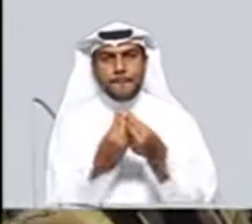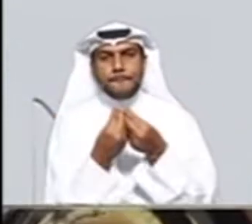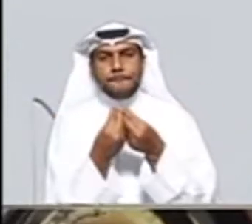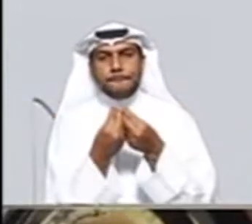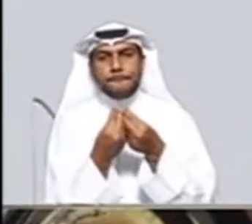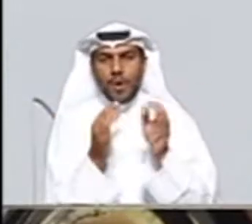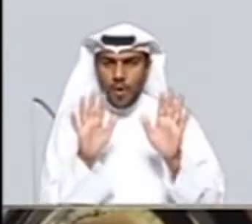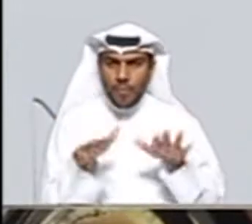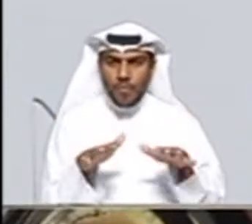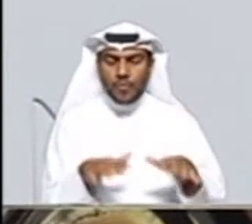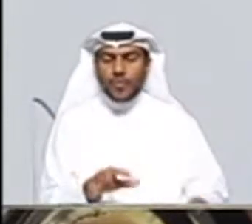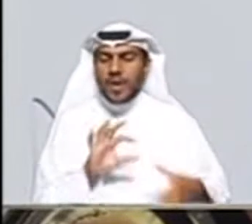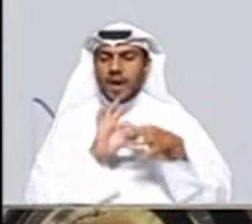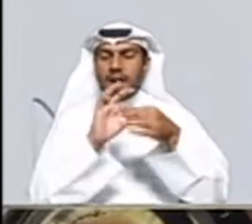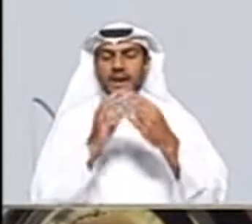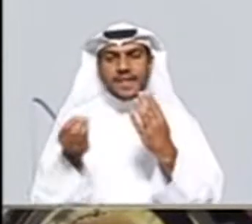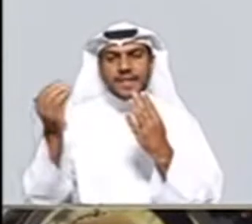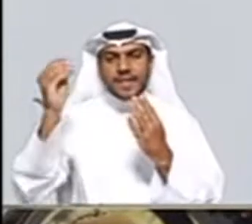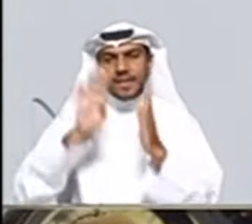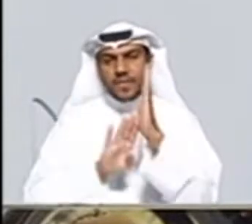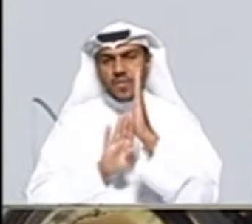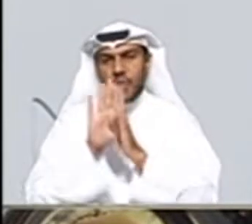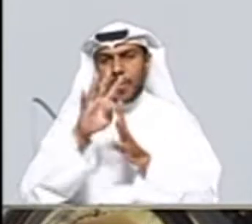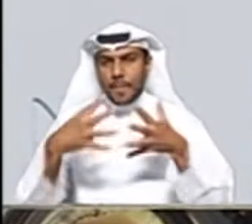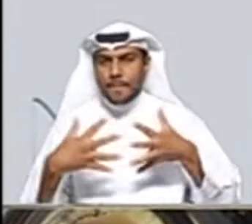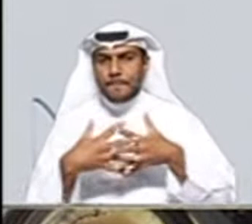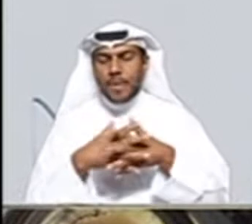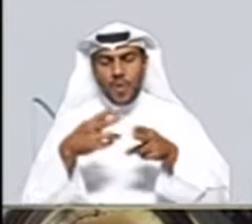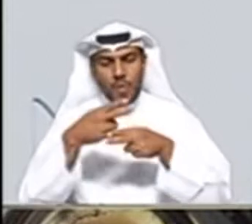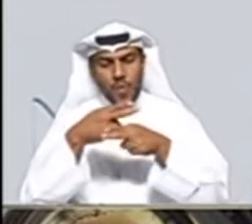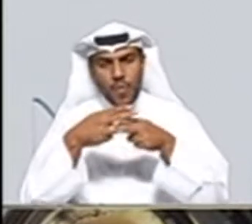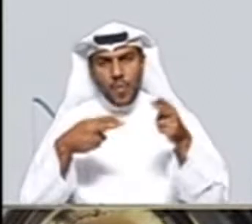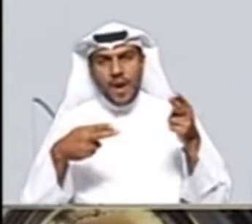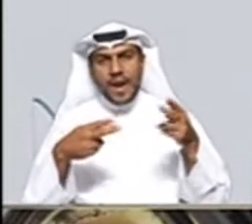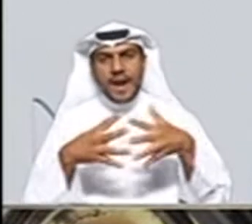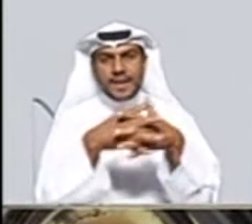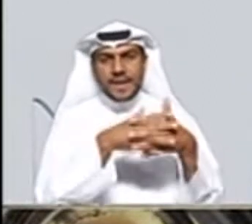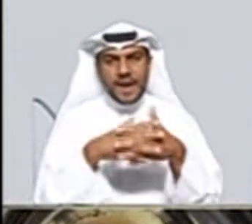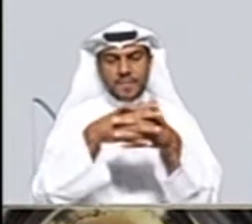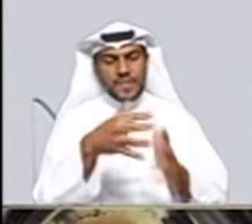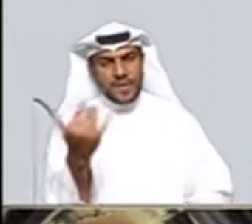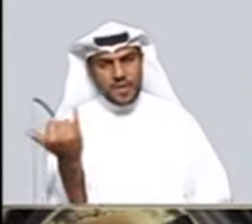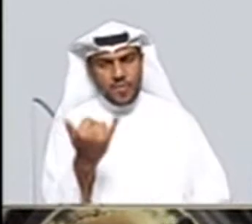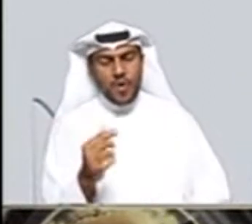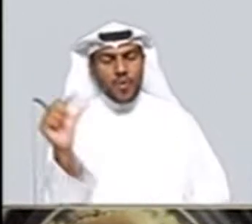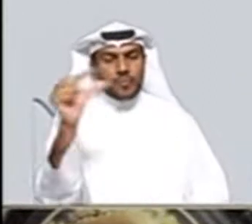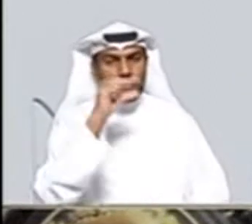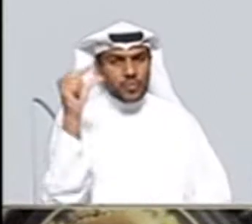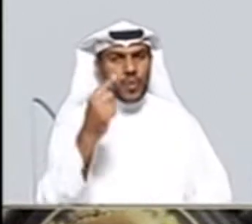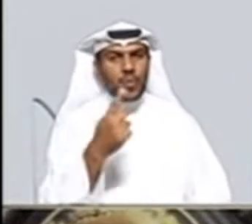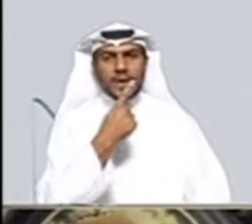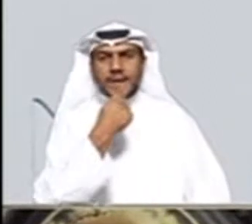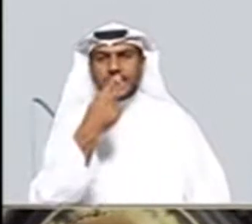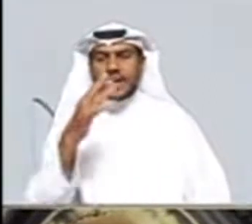فيها سبل تعزيز العلاقات الثنائية ومناقشة أهم المستجدات الإقليمية والدولية